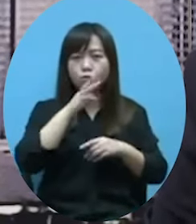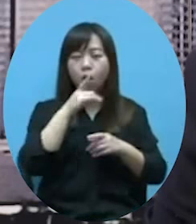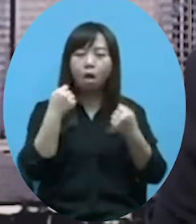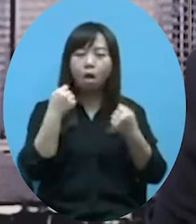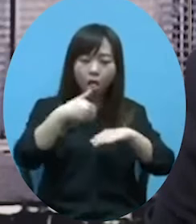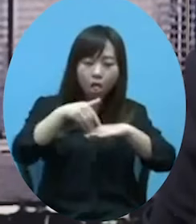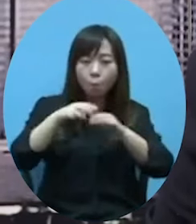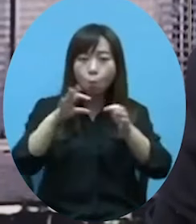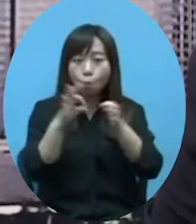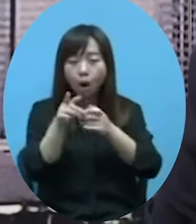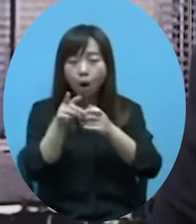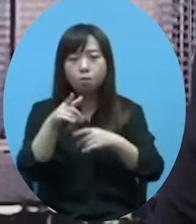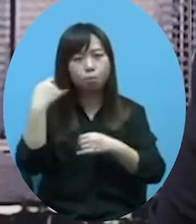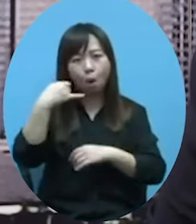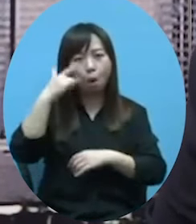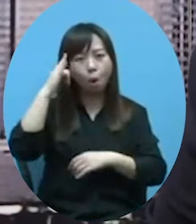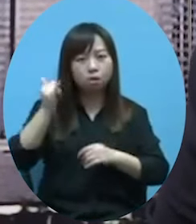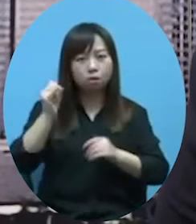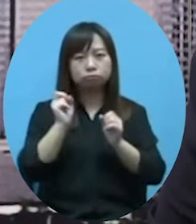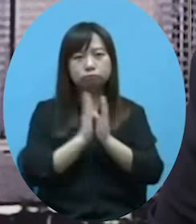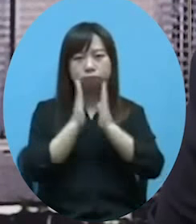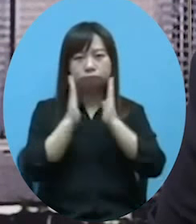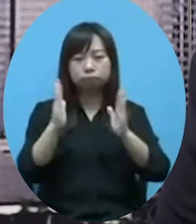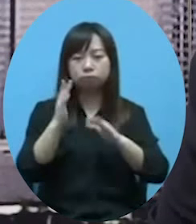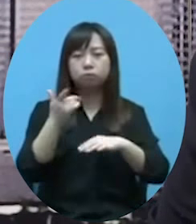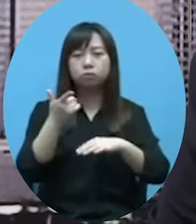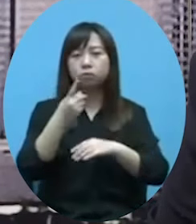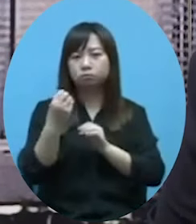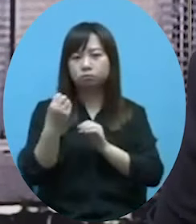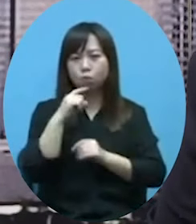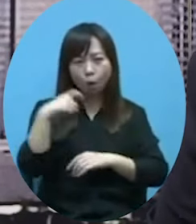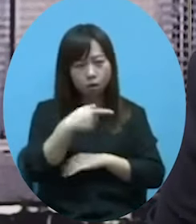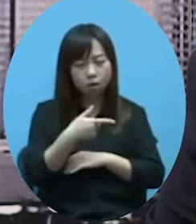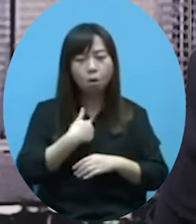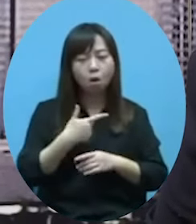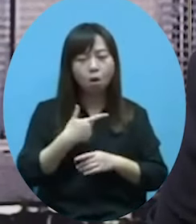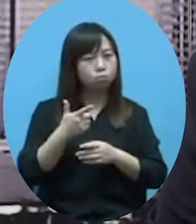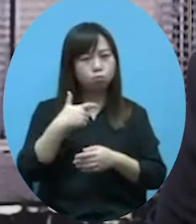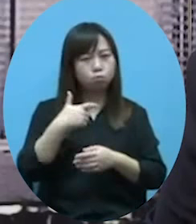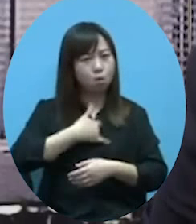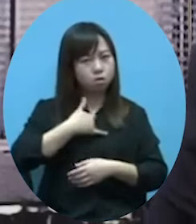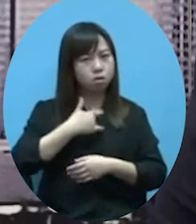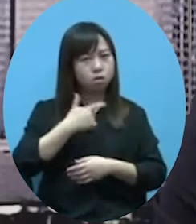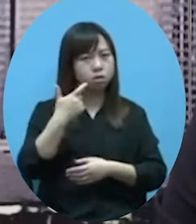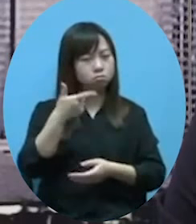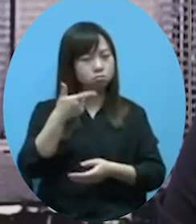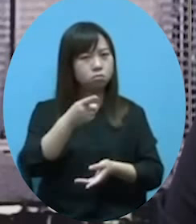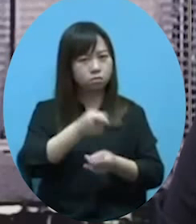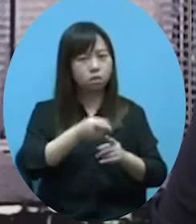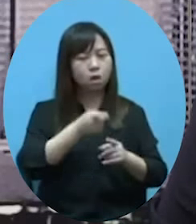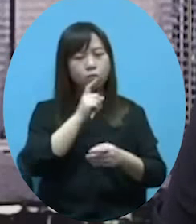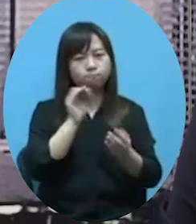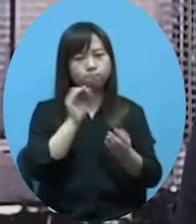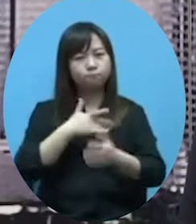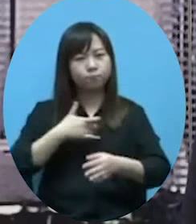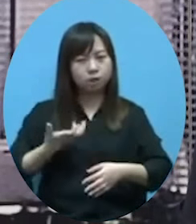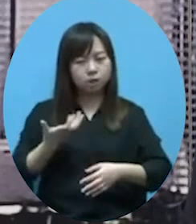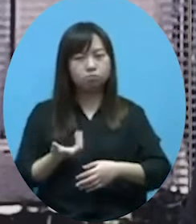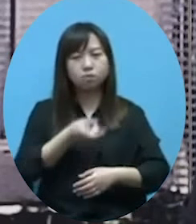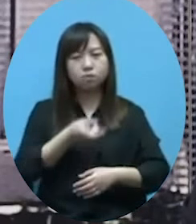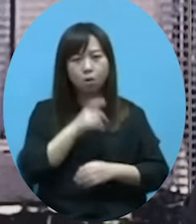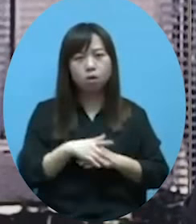所以我們也都高度懷疑這隻狗是受了感染這個血清殼其實比我們的